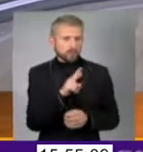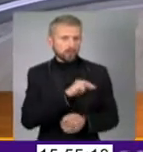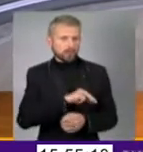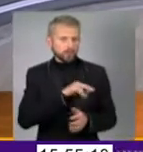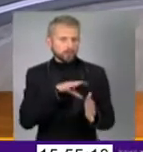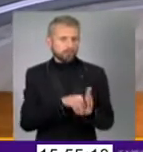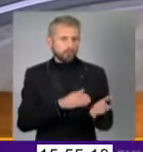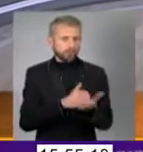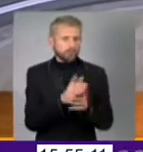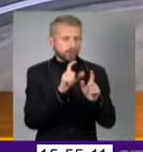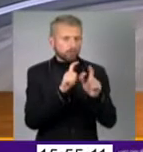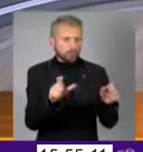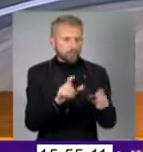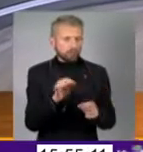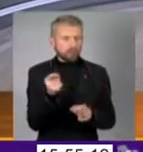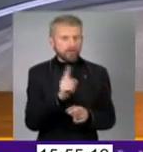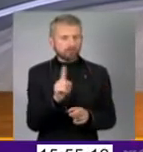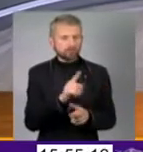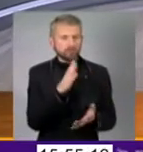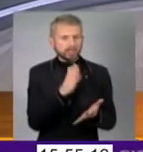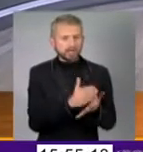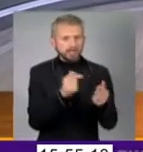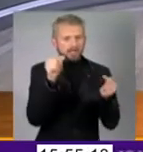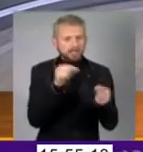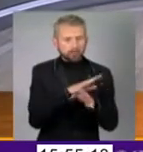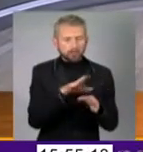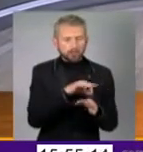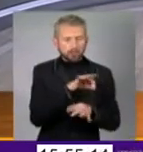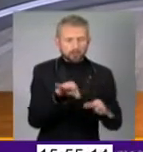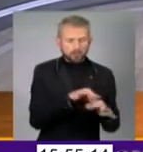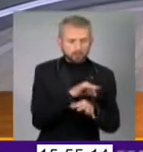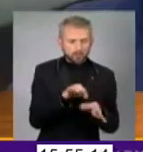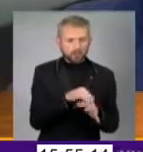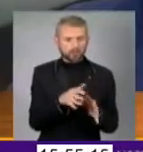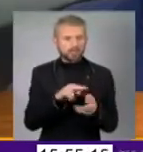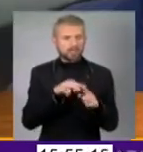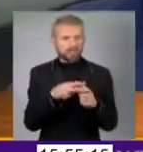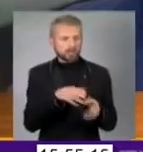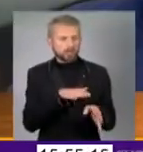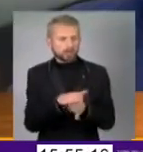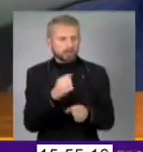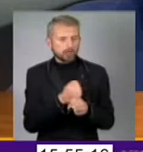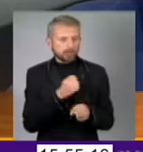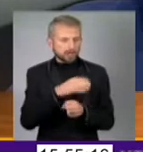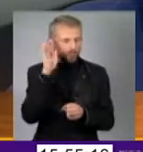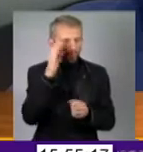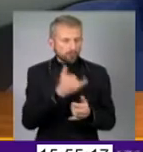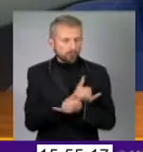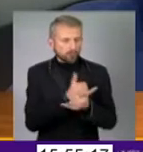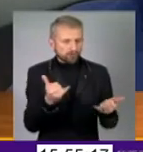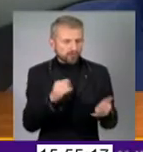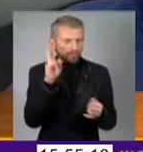відповідній профільній компанії, про те, що є неузгодженість по проєктуванні, неузгодженість по недовиконанню робіт саме з водопостачання